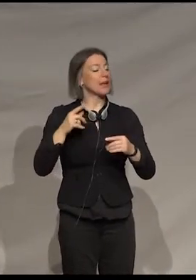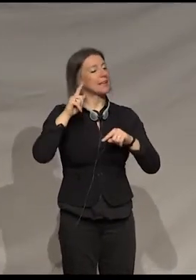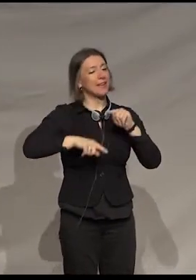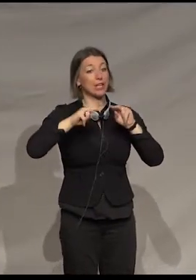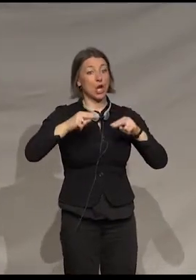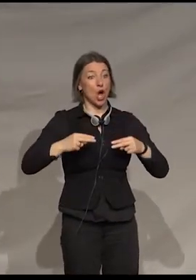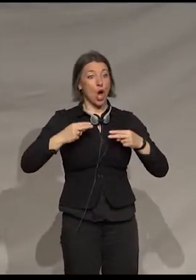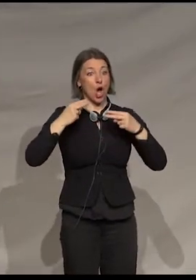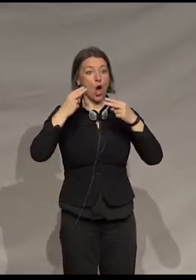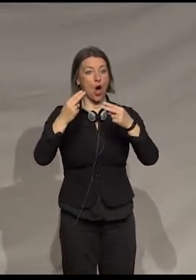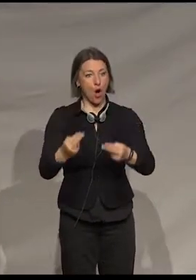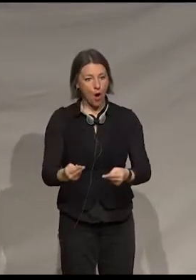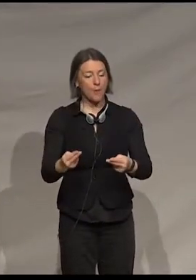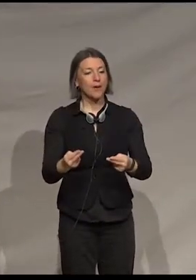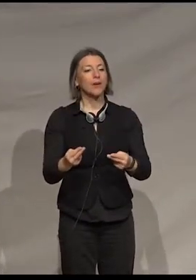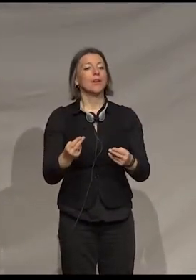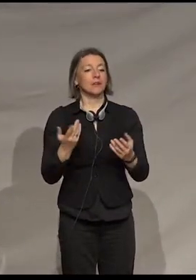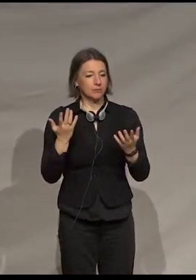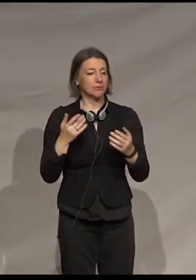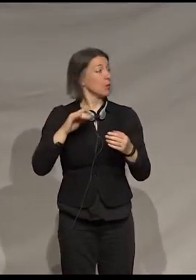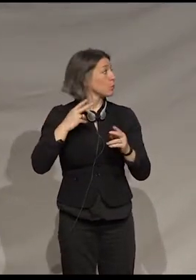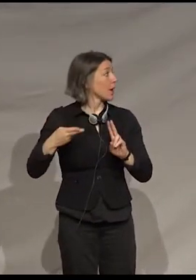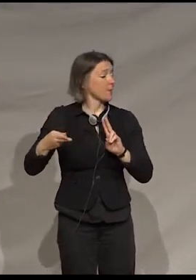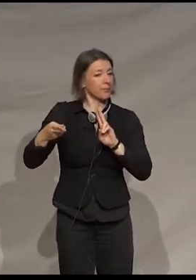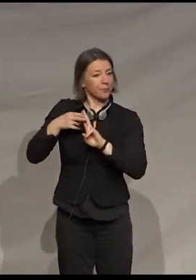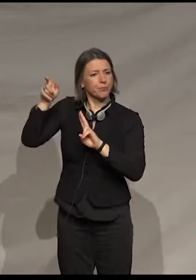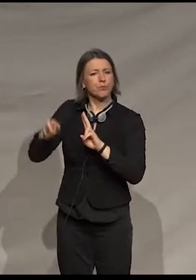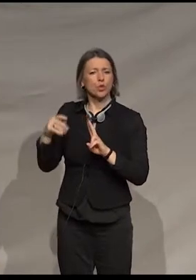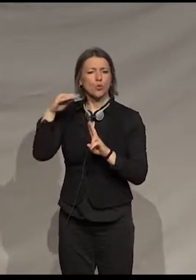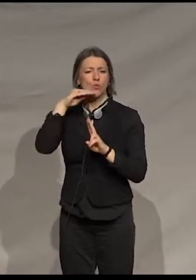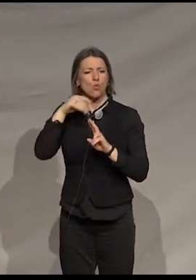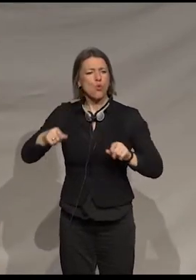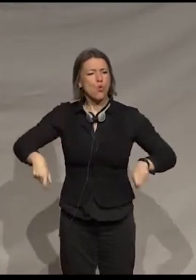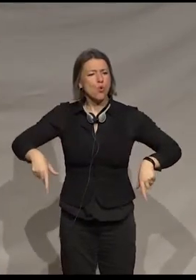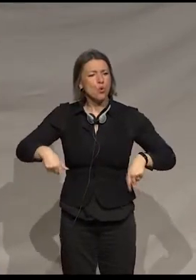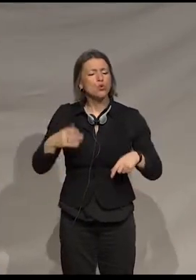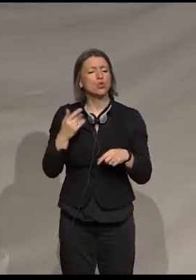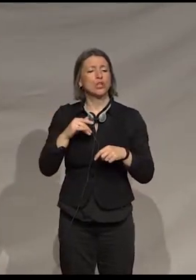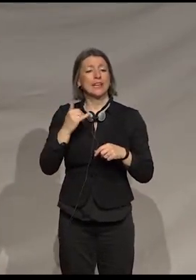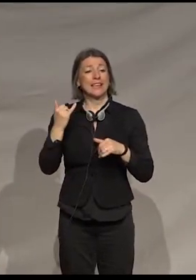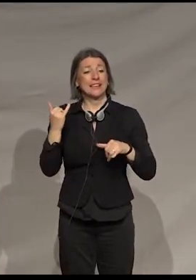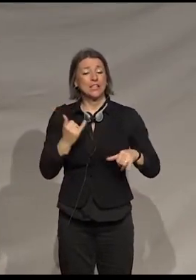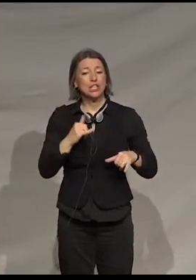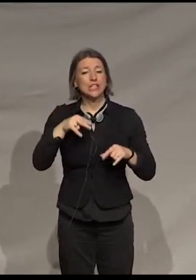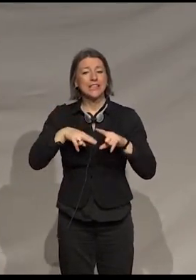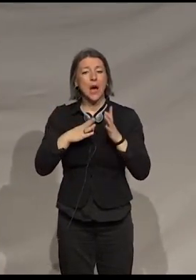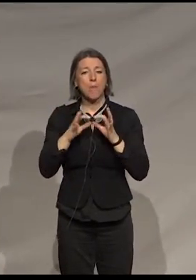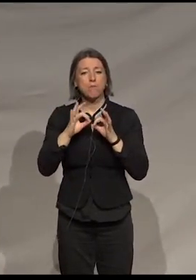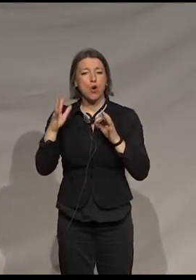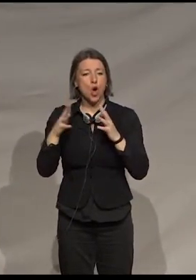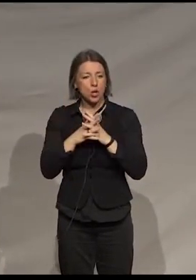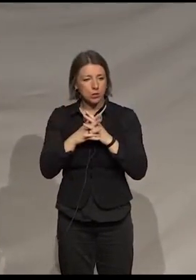na dortu k dnešnímu dni s panem Jirkou Jamborem. My se spojíme prostřednictvím